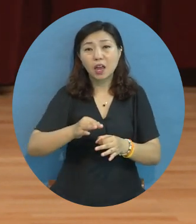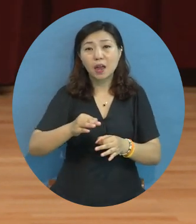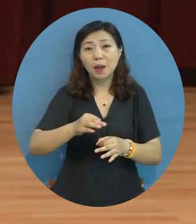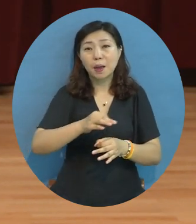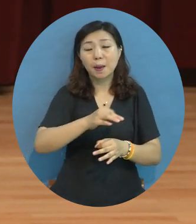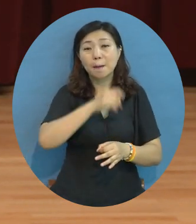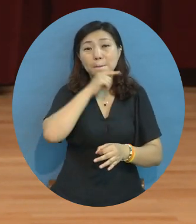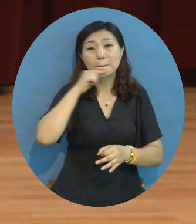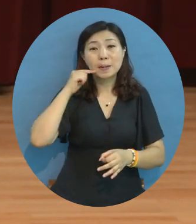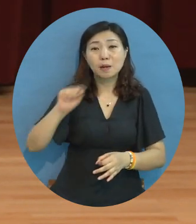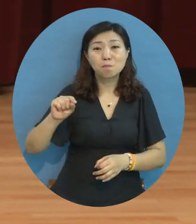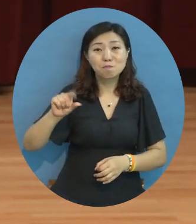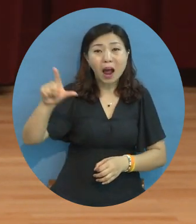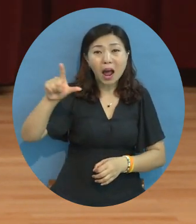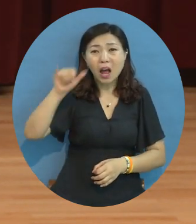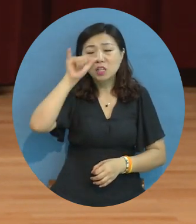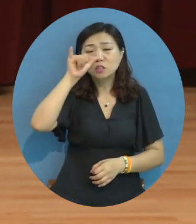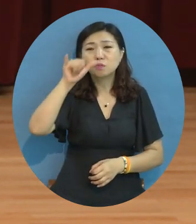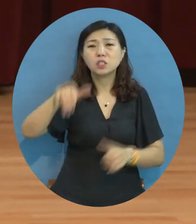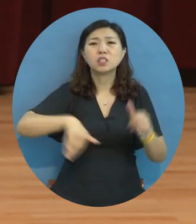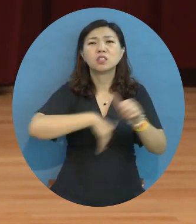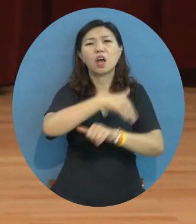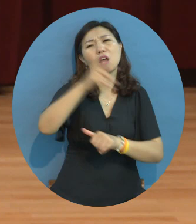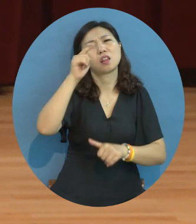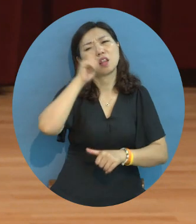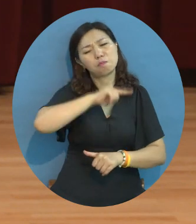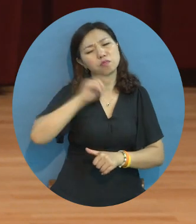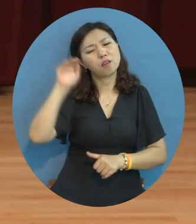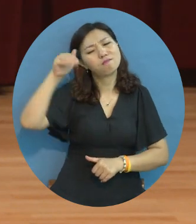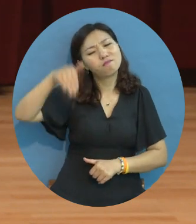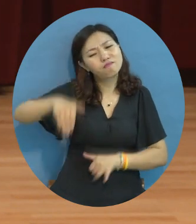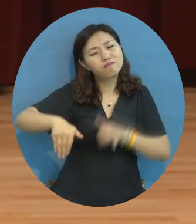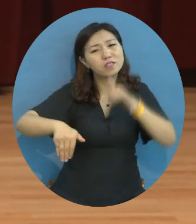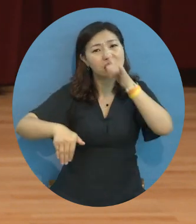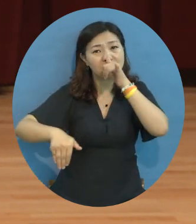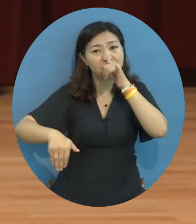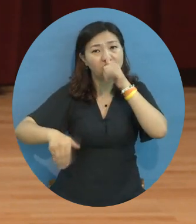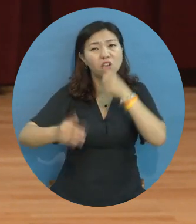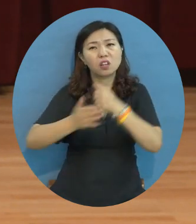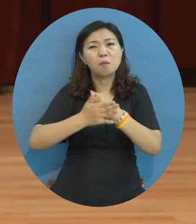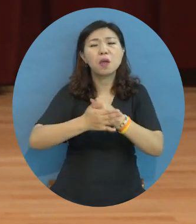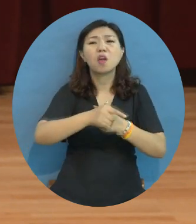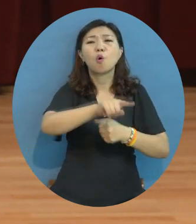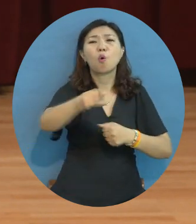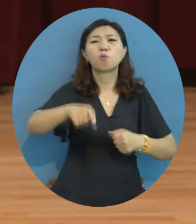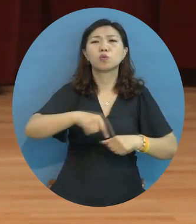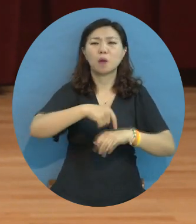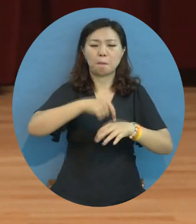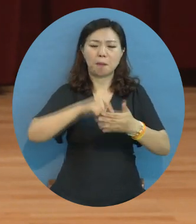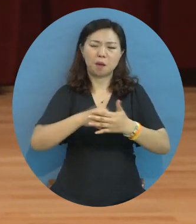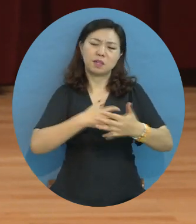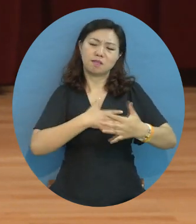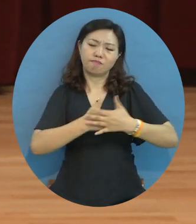나쁠 가능성이 더 있으니까 여러분들이 미래에 대해서 불안도가 더 높은 거예요.